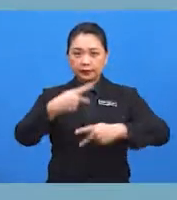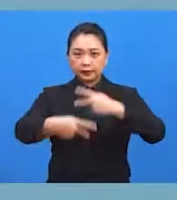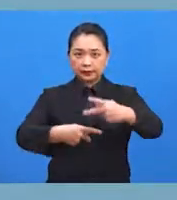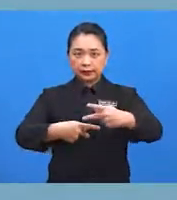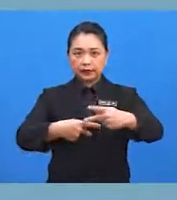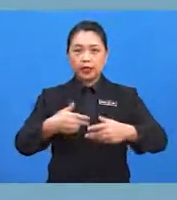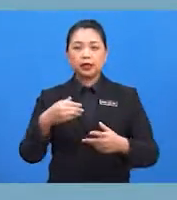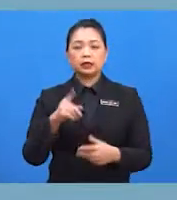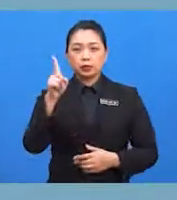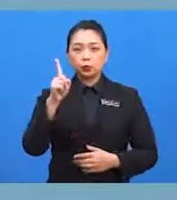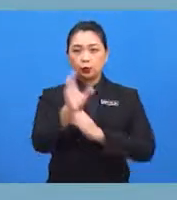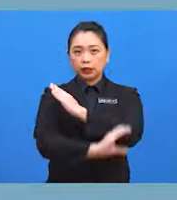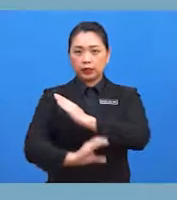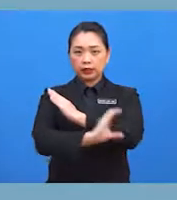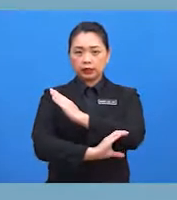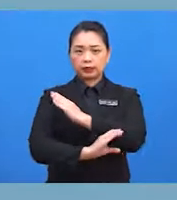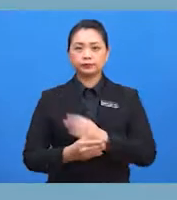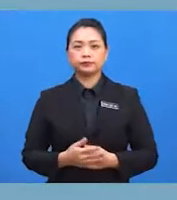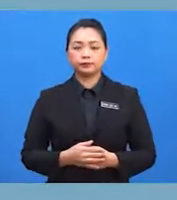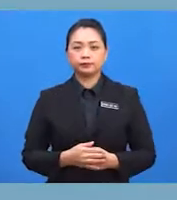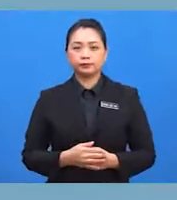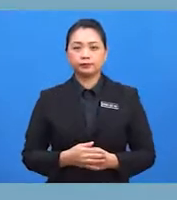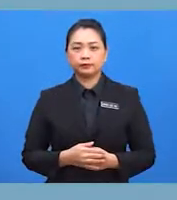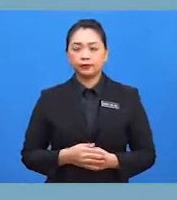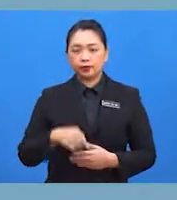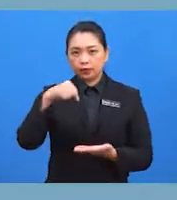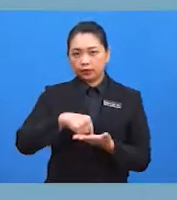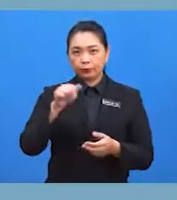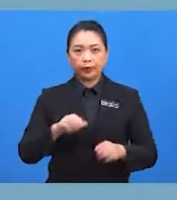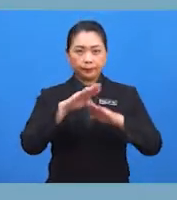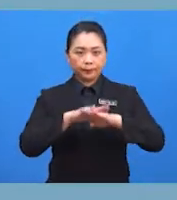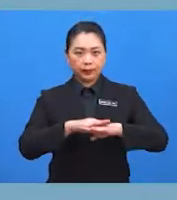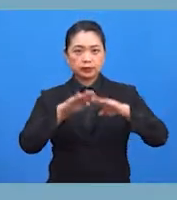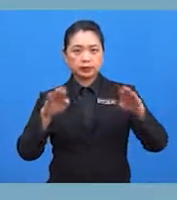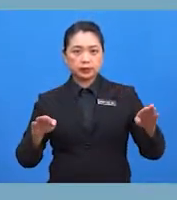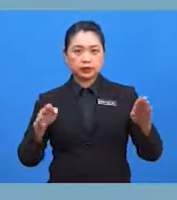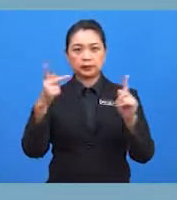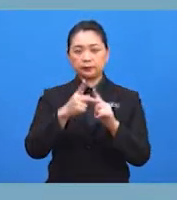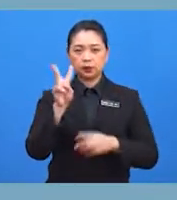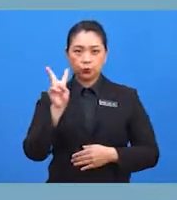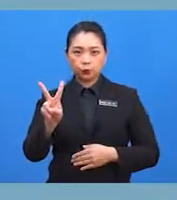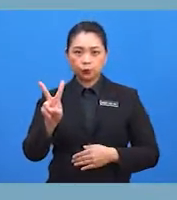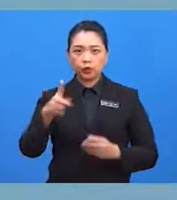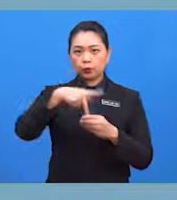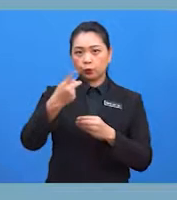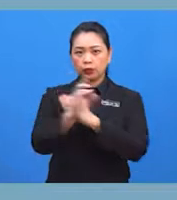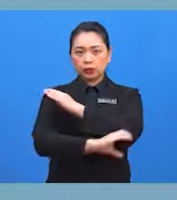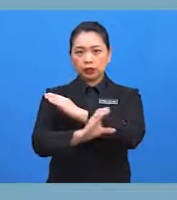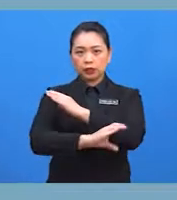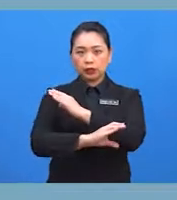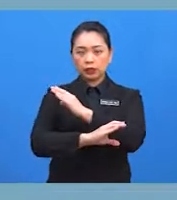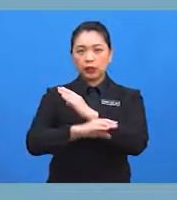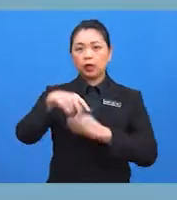ekonomi sesebuah negara. Ini dapat dibezakan kepada dua, iaitu keluaran negara potensi dan keluaran negara